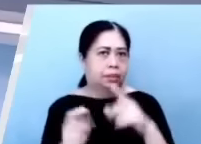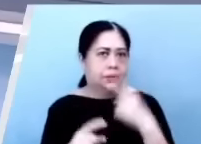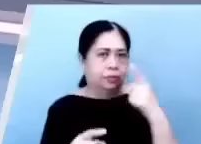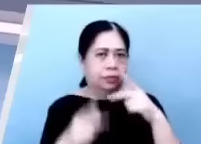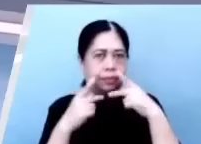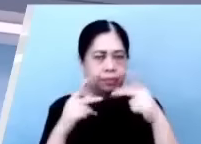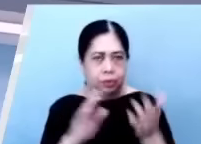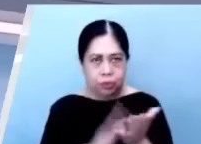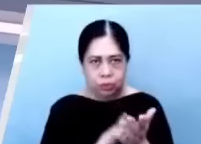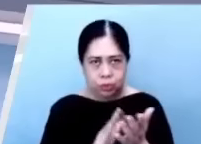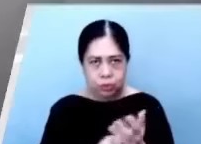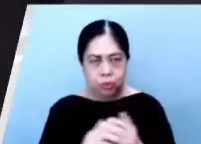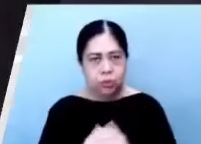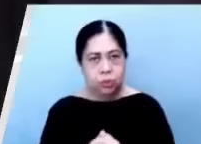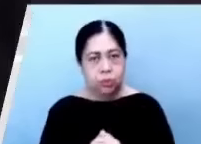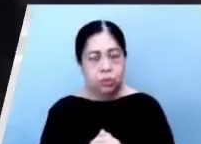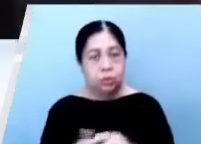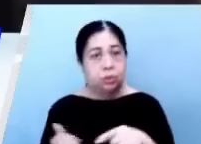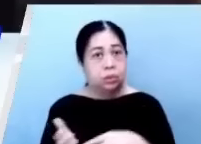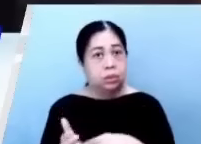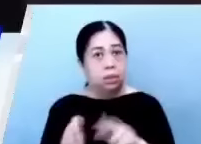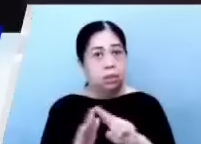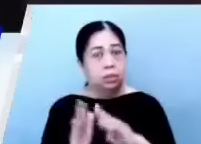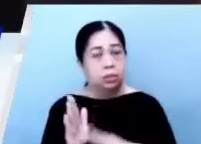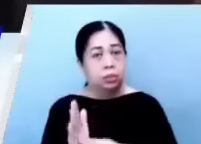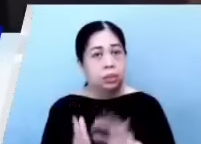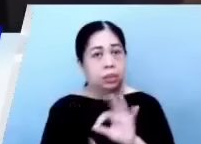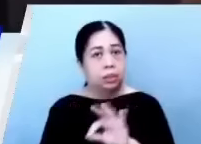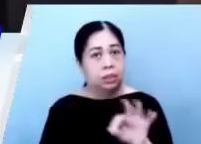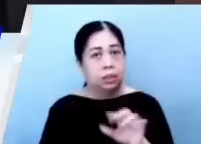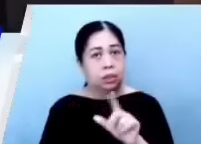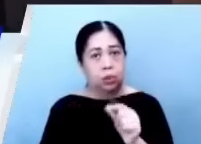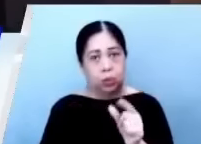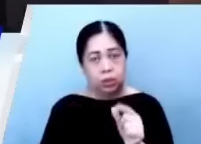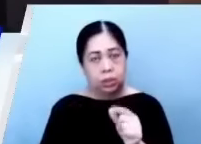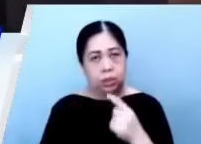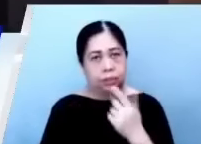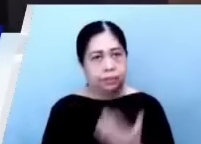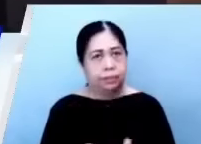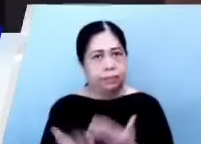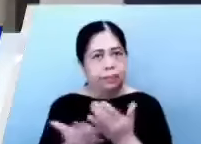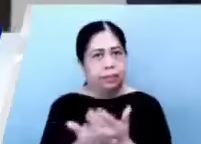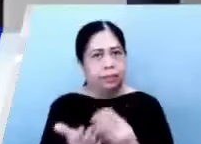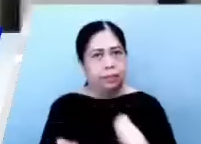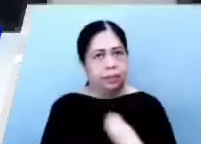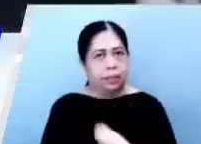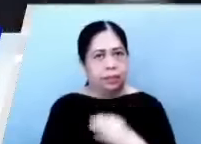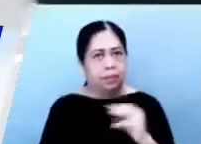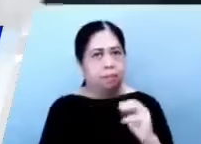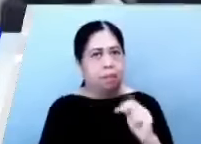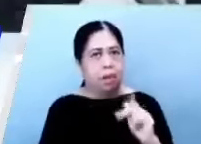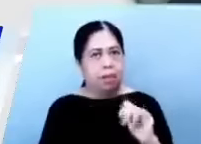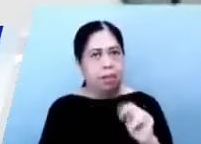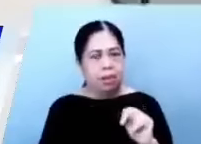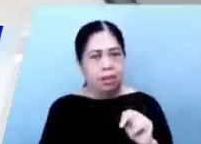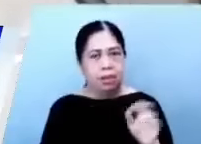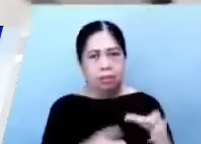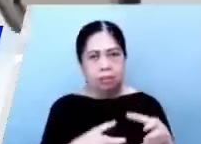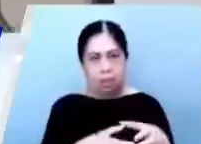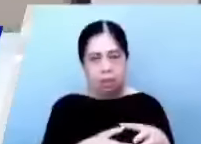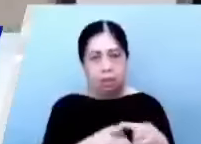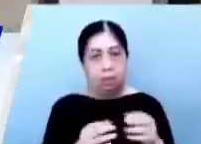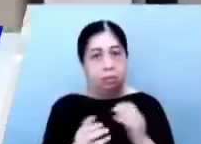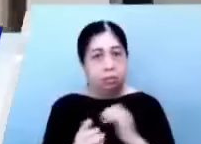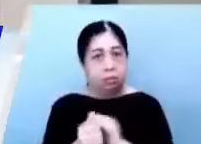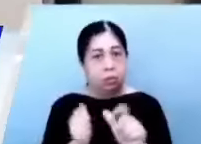paaralan. Nakasaad yan sa House Bill 9920 na inihain ng ilang miyembro ng Makabayan Block. Kapag nais sa batas ito,